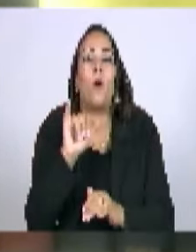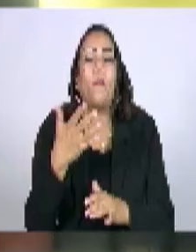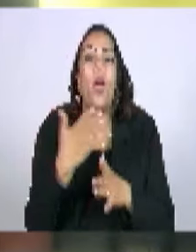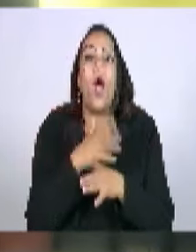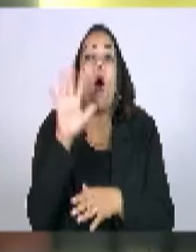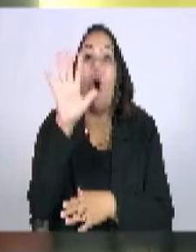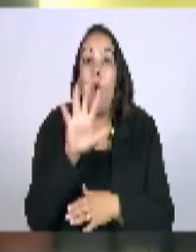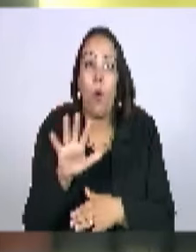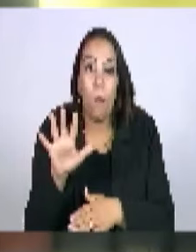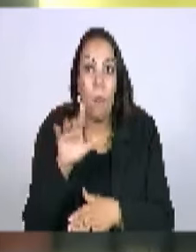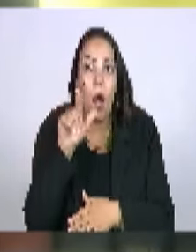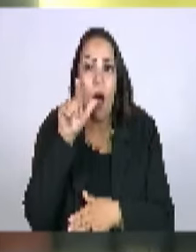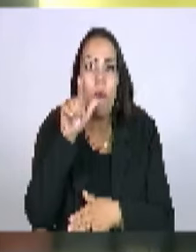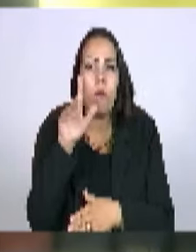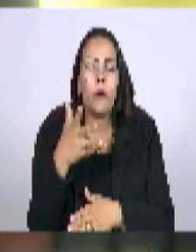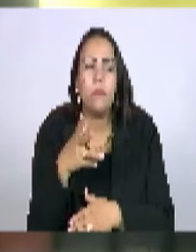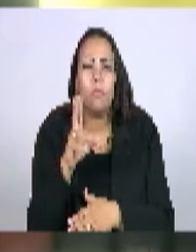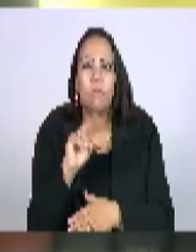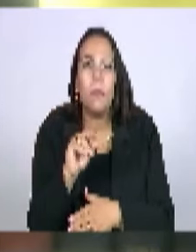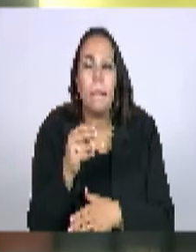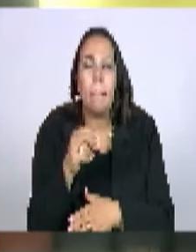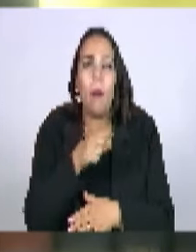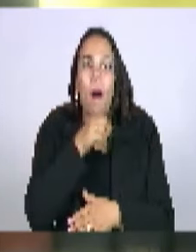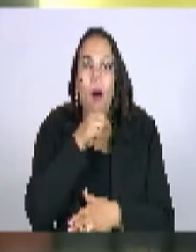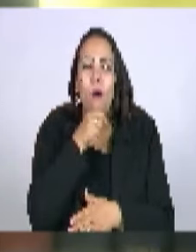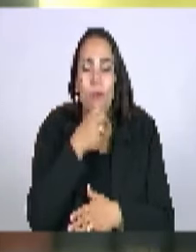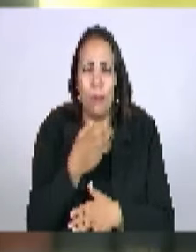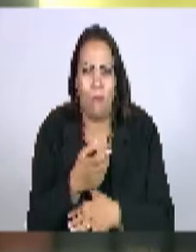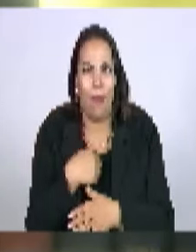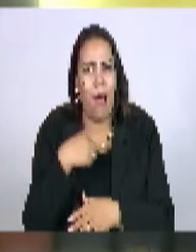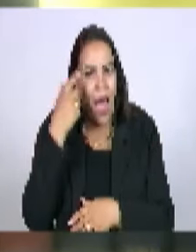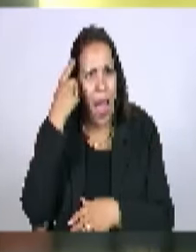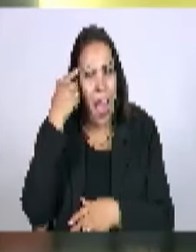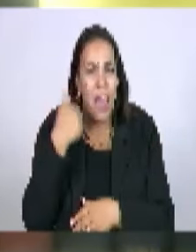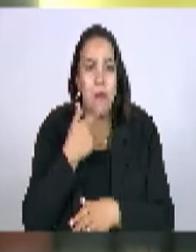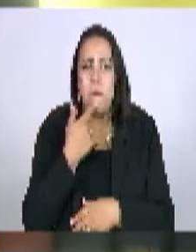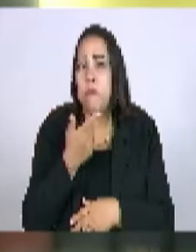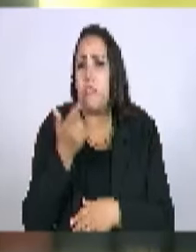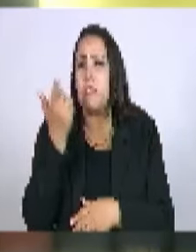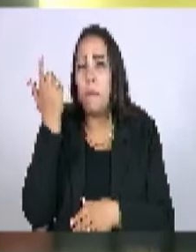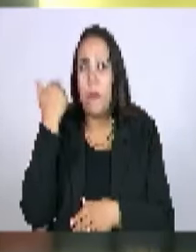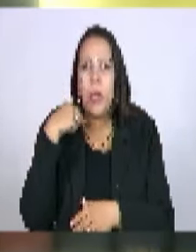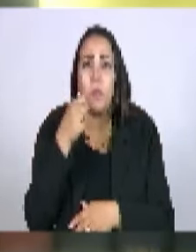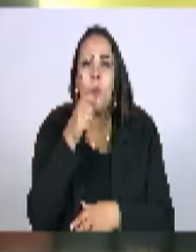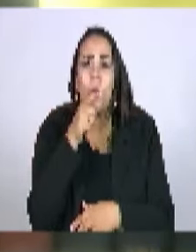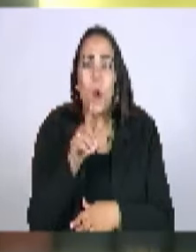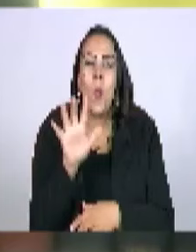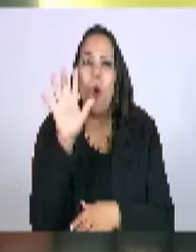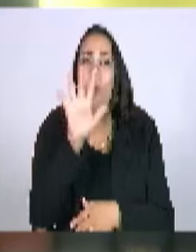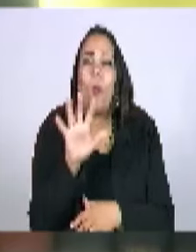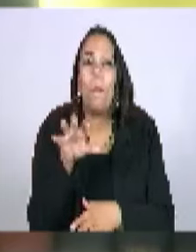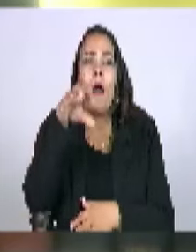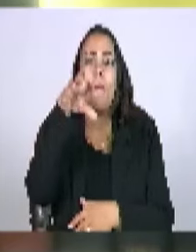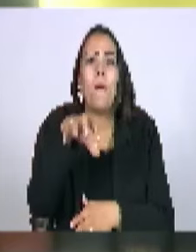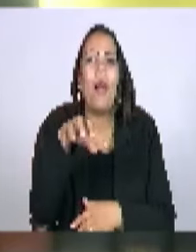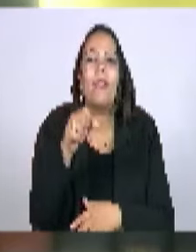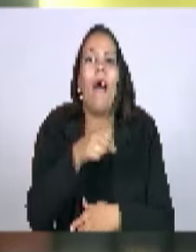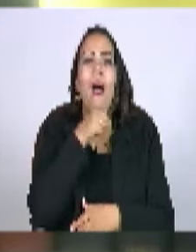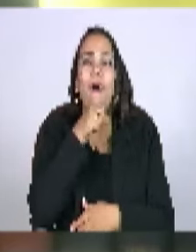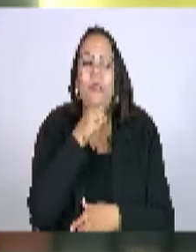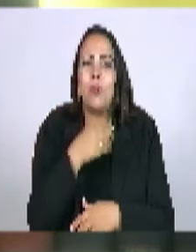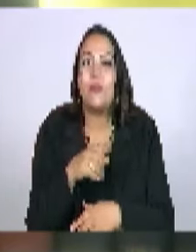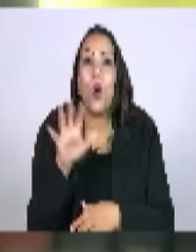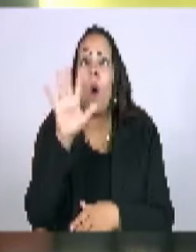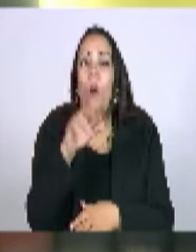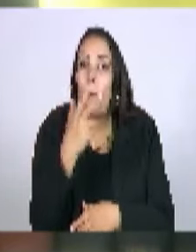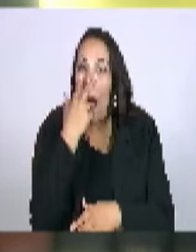اوروبا اصبحت مسنه انا عارف ان احنا من زمان بنقول اوروبا القاره العجوز اوروبا القديمه